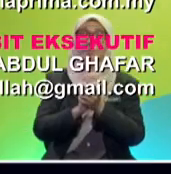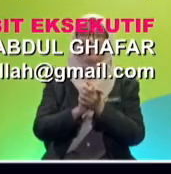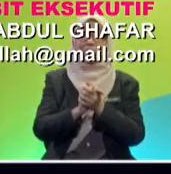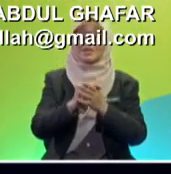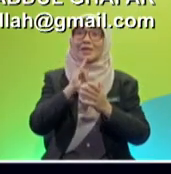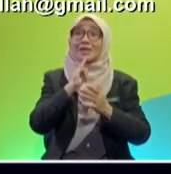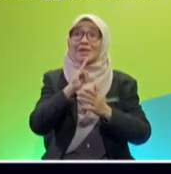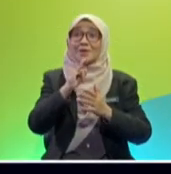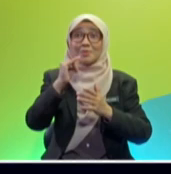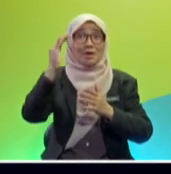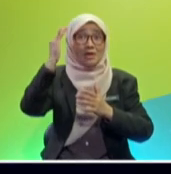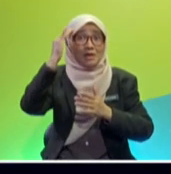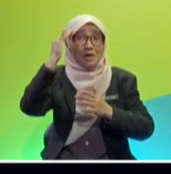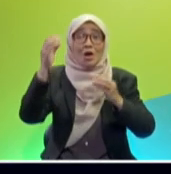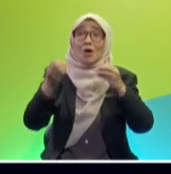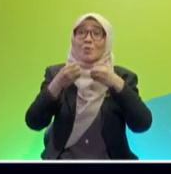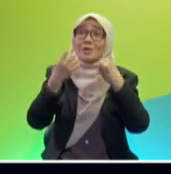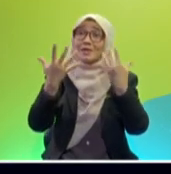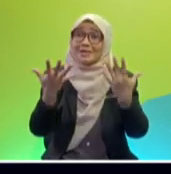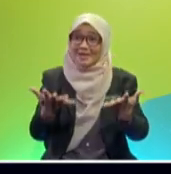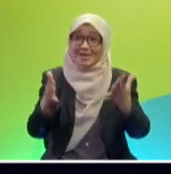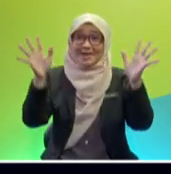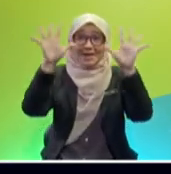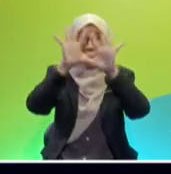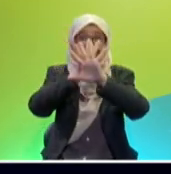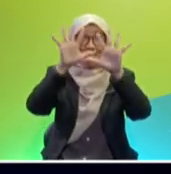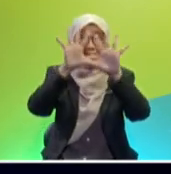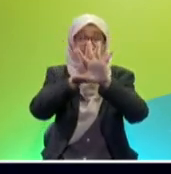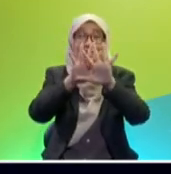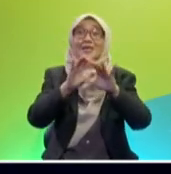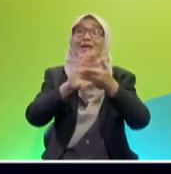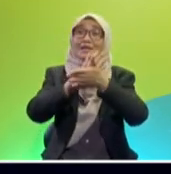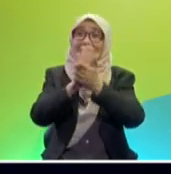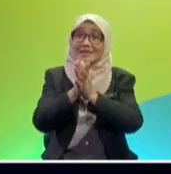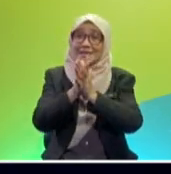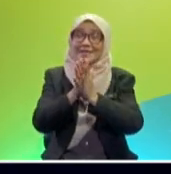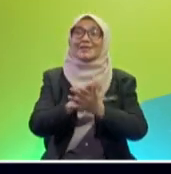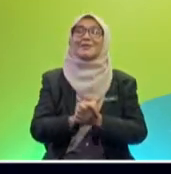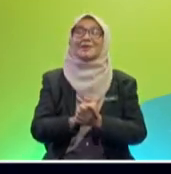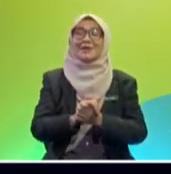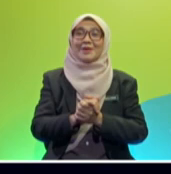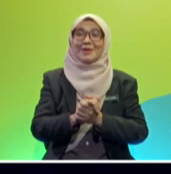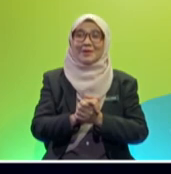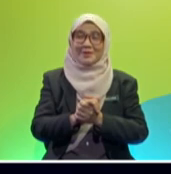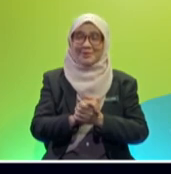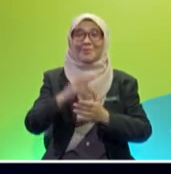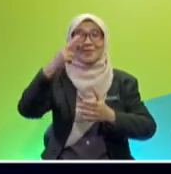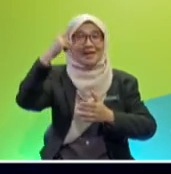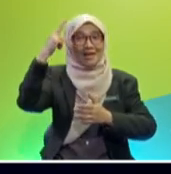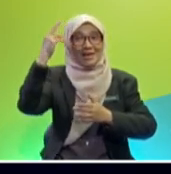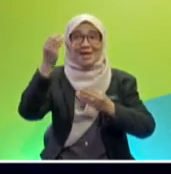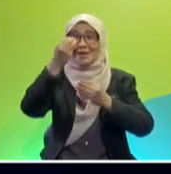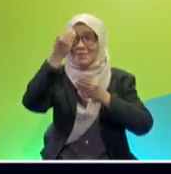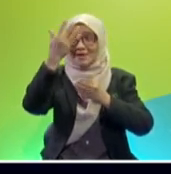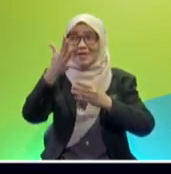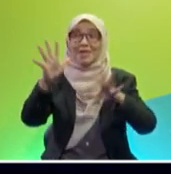tak bagaimana bayang-bayang terbentuk? Cuba cerita pada ibu. Ha, Hanif beritahulah ya.